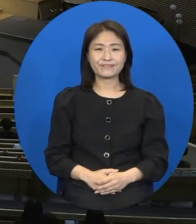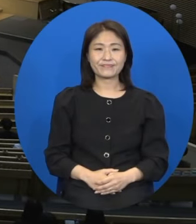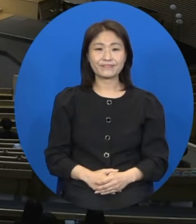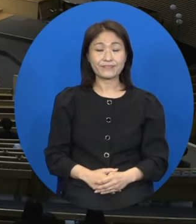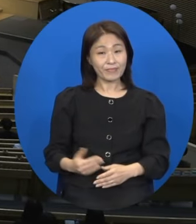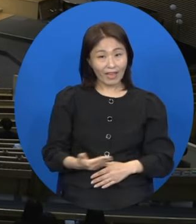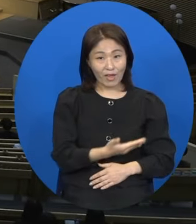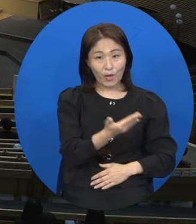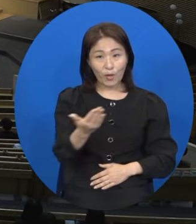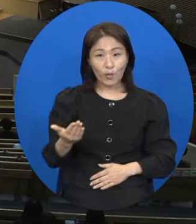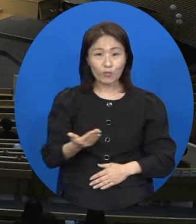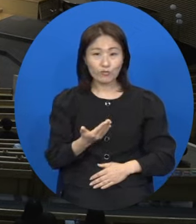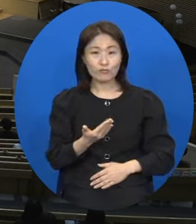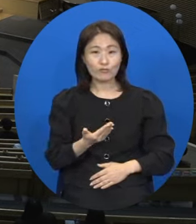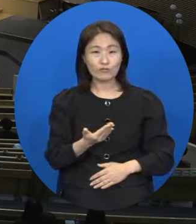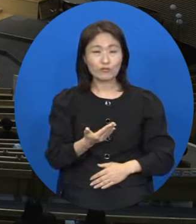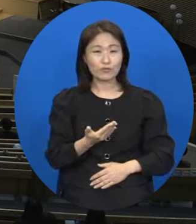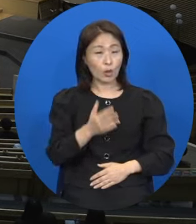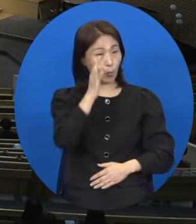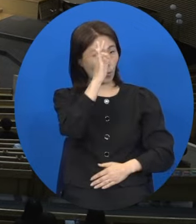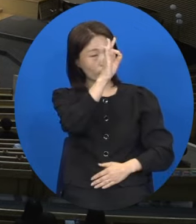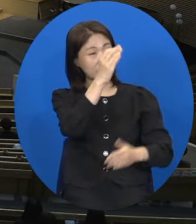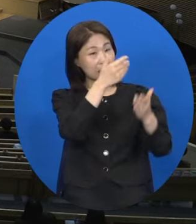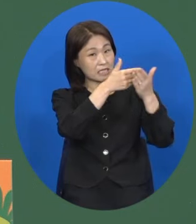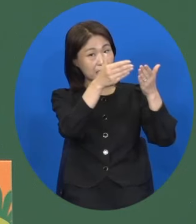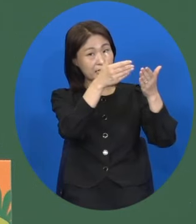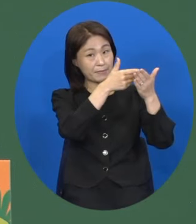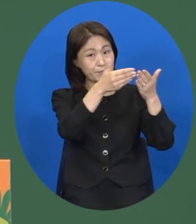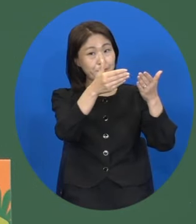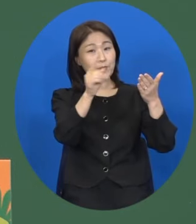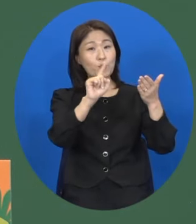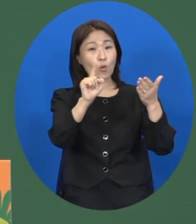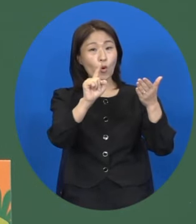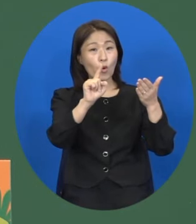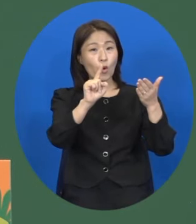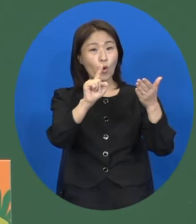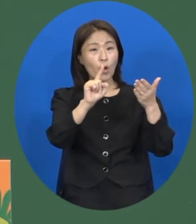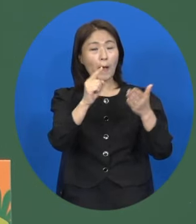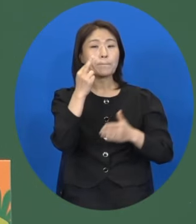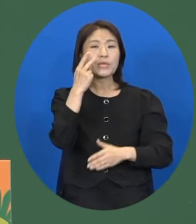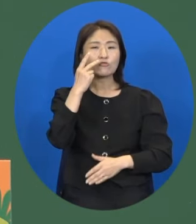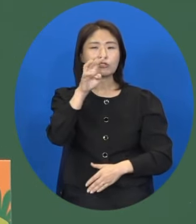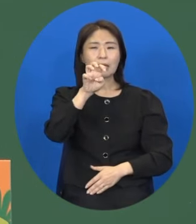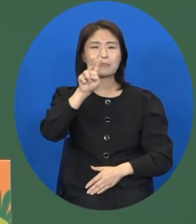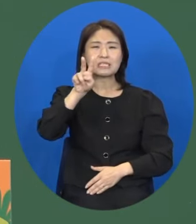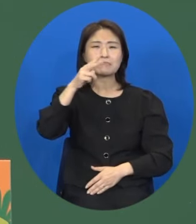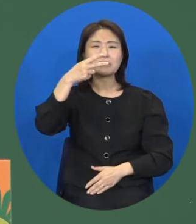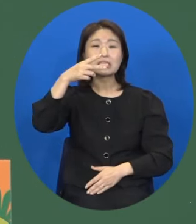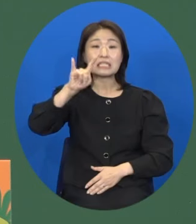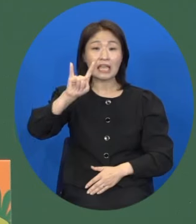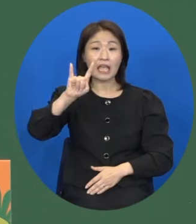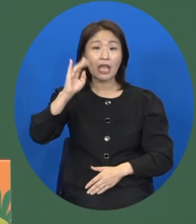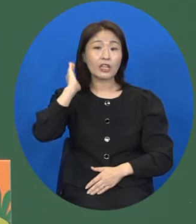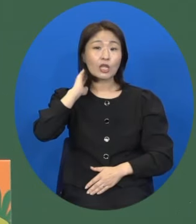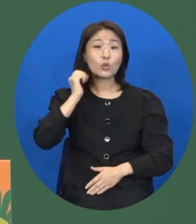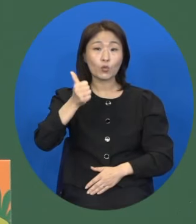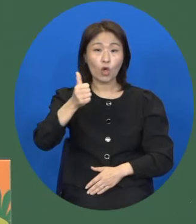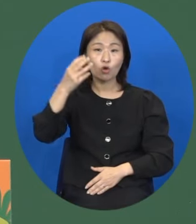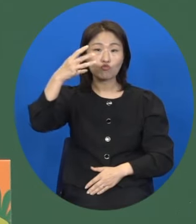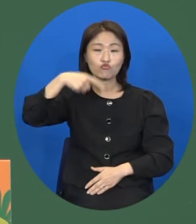여러분 지금 보시는 사진은 미국의 32대 대통령 프랭클린